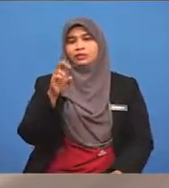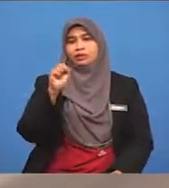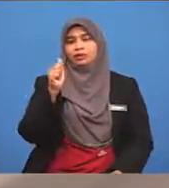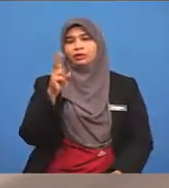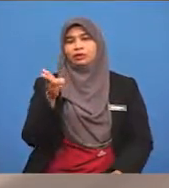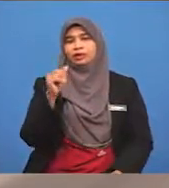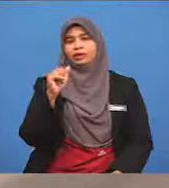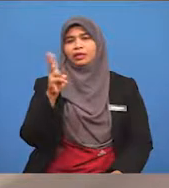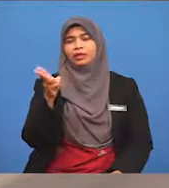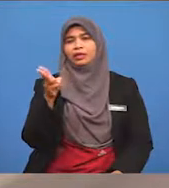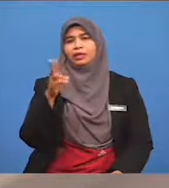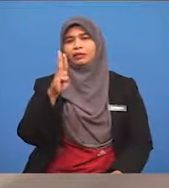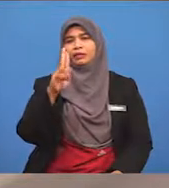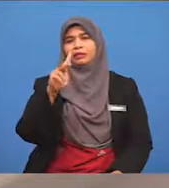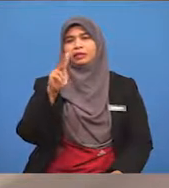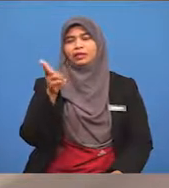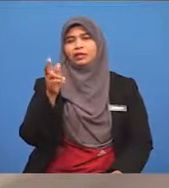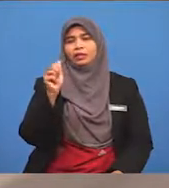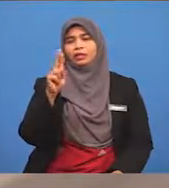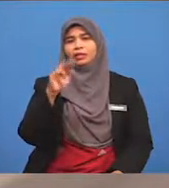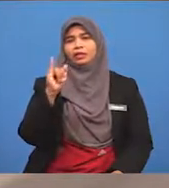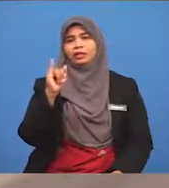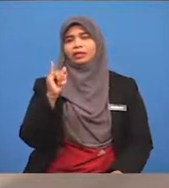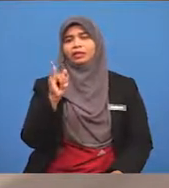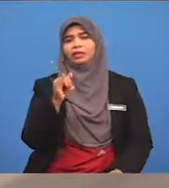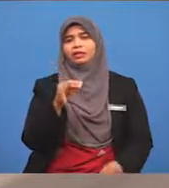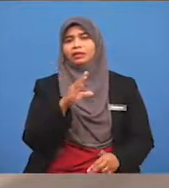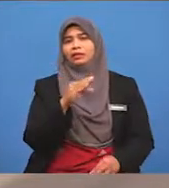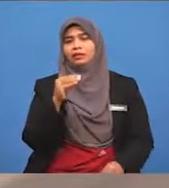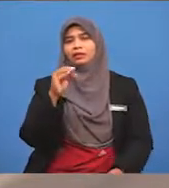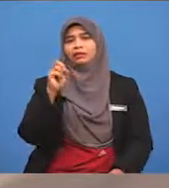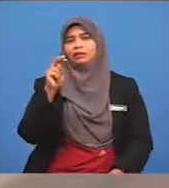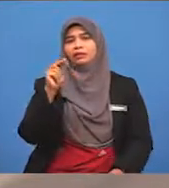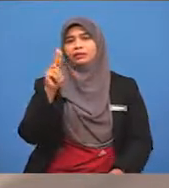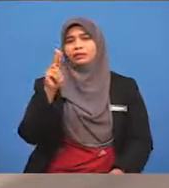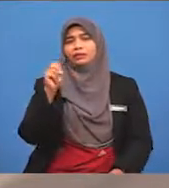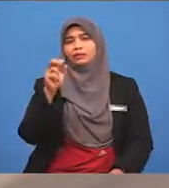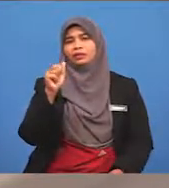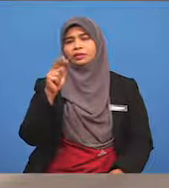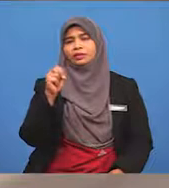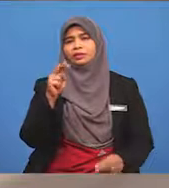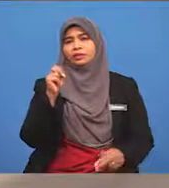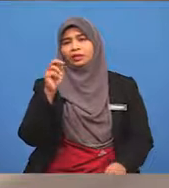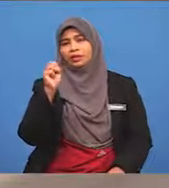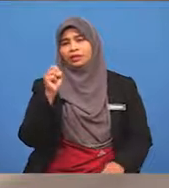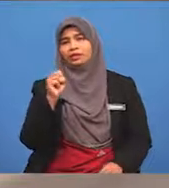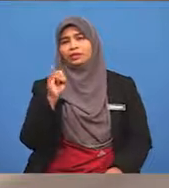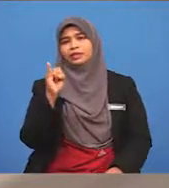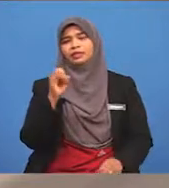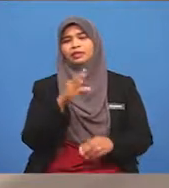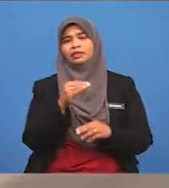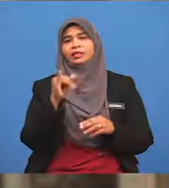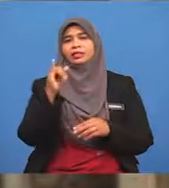Muslim, Sunan Abu Daud, Sunan At-Tirmizi, Sunan An-Nasa'i dan Sunan Ibn